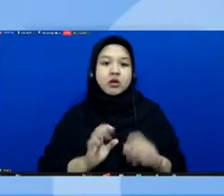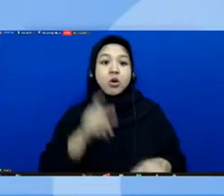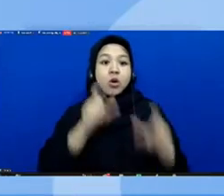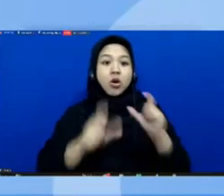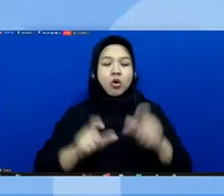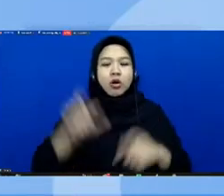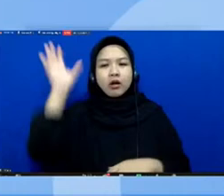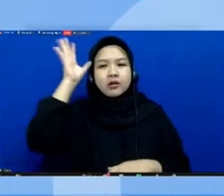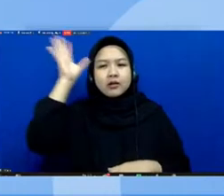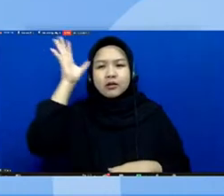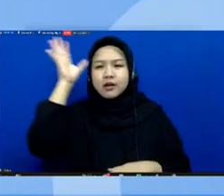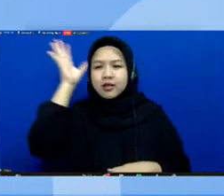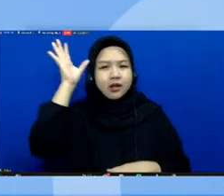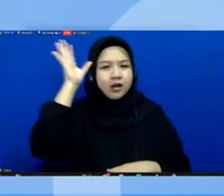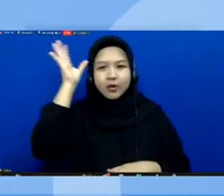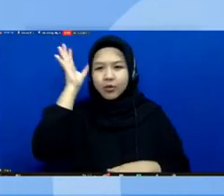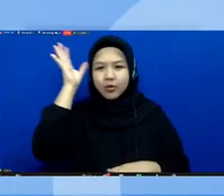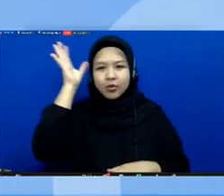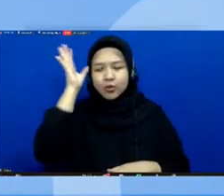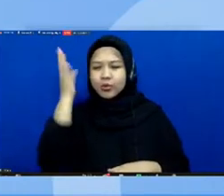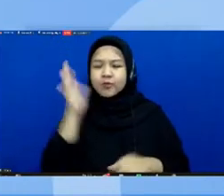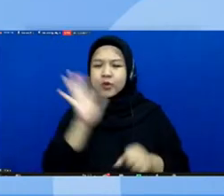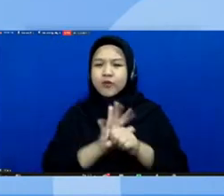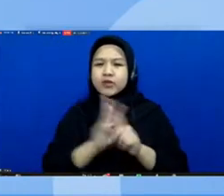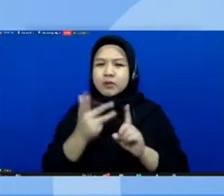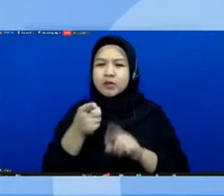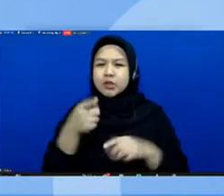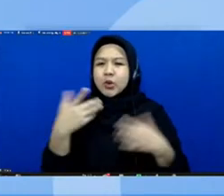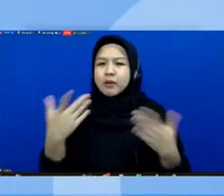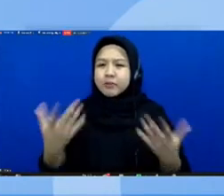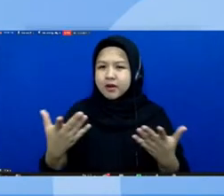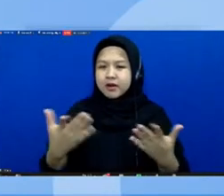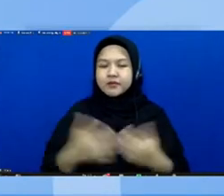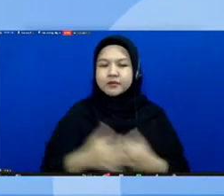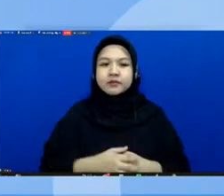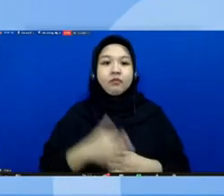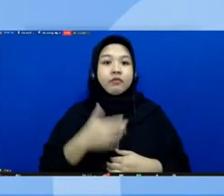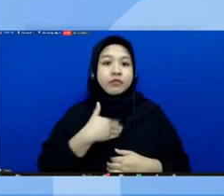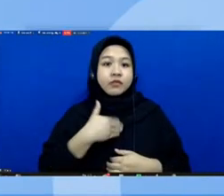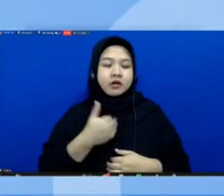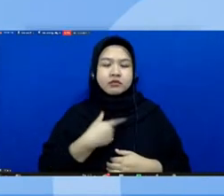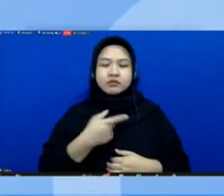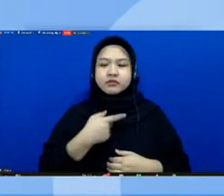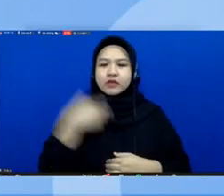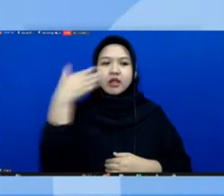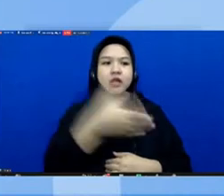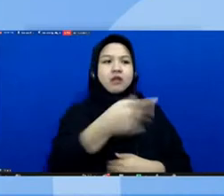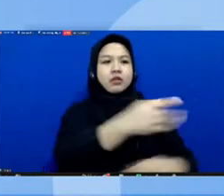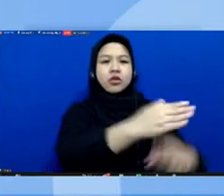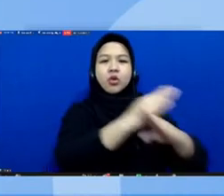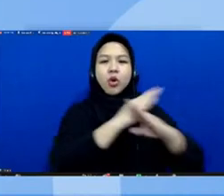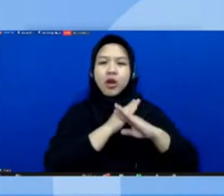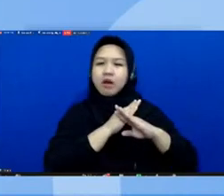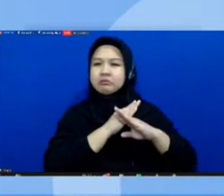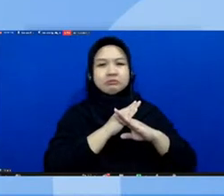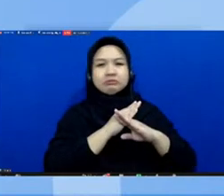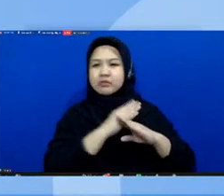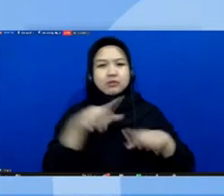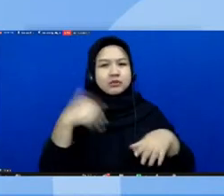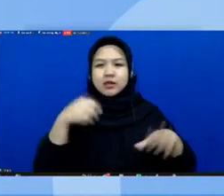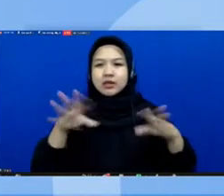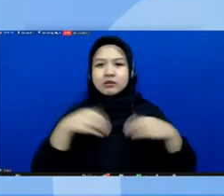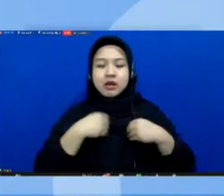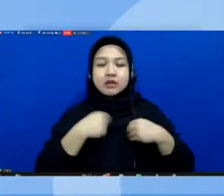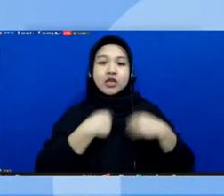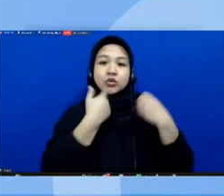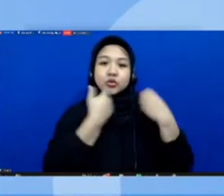tidak mengerti apa itu COVID-19. Saya ditolak. Mereka tidak terima apa yang sudah